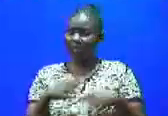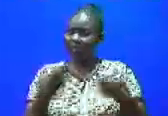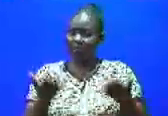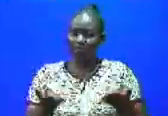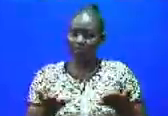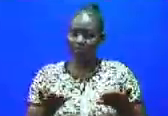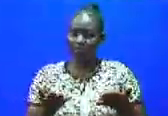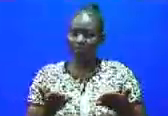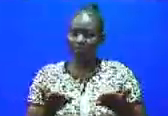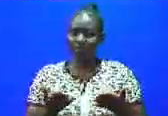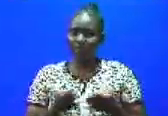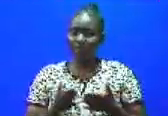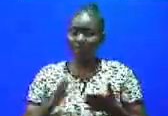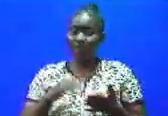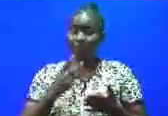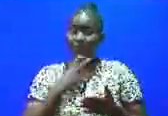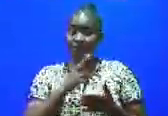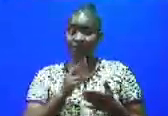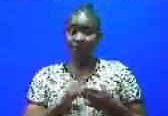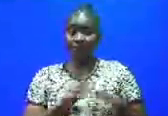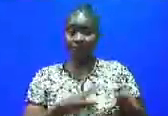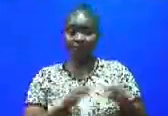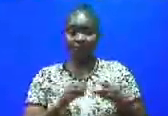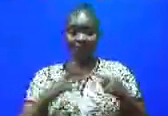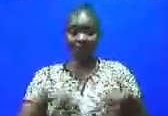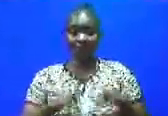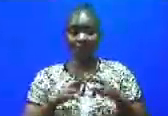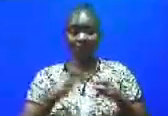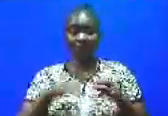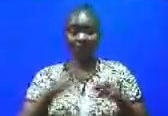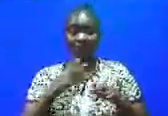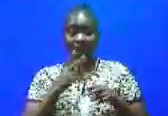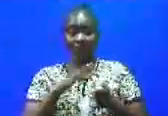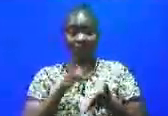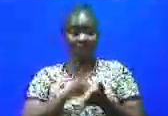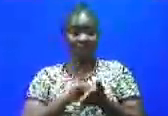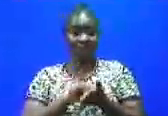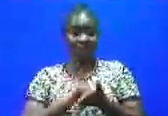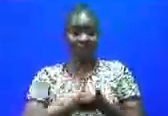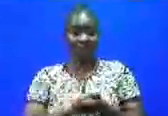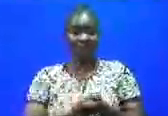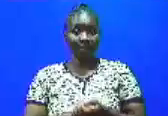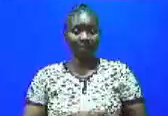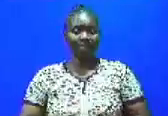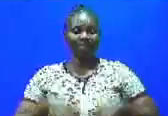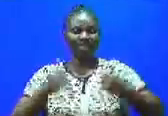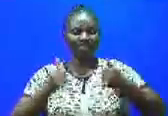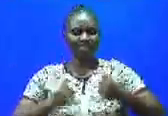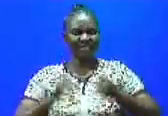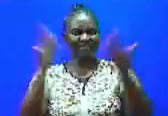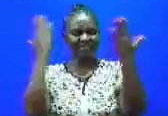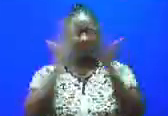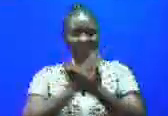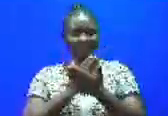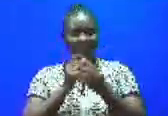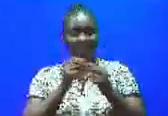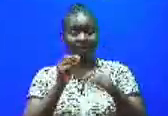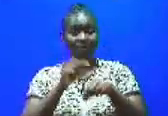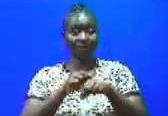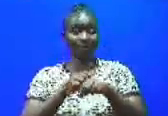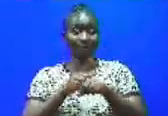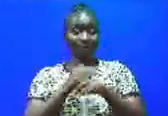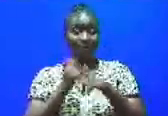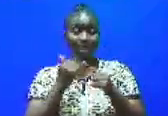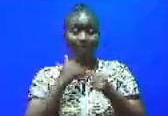bari ense mo no gotaro isugo gwechi para chinse mechi ni gobate babuna bamenyere meyo musunte asemya kemenge oyubo